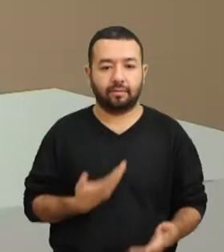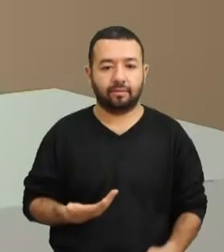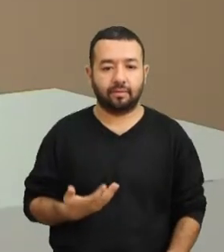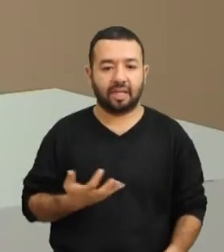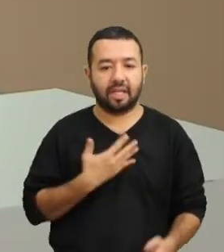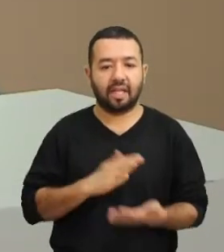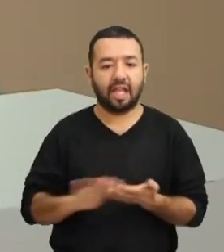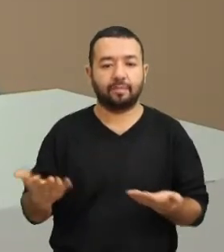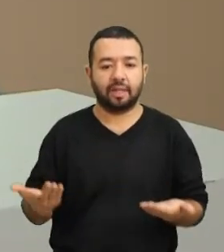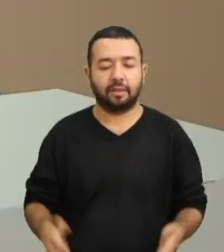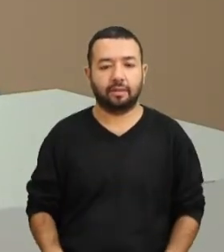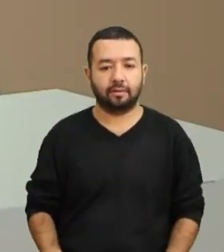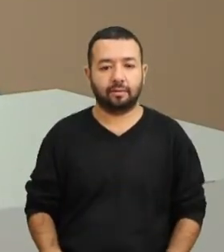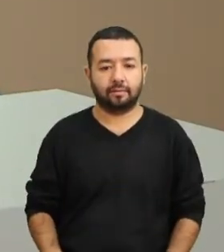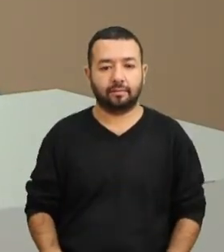Geçmiyor.